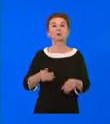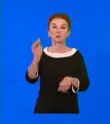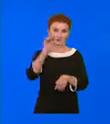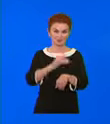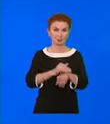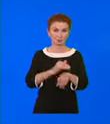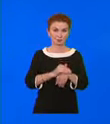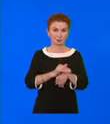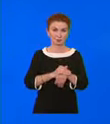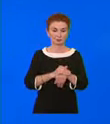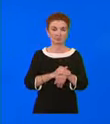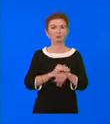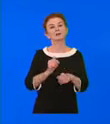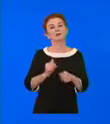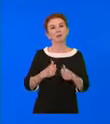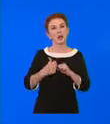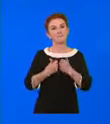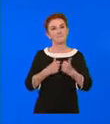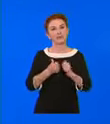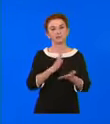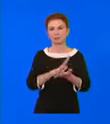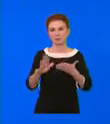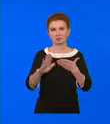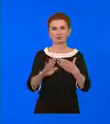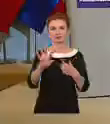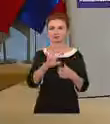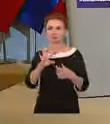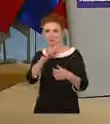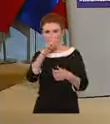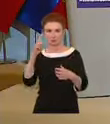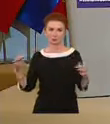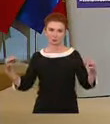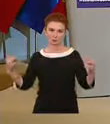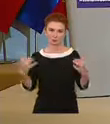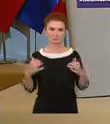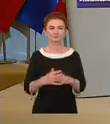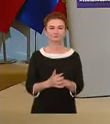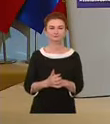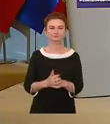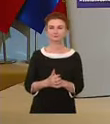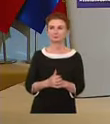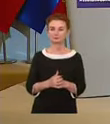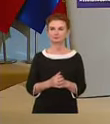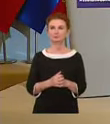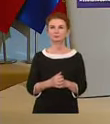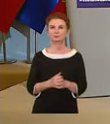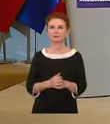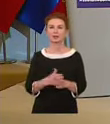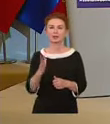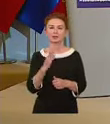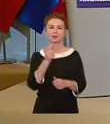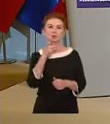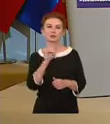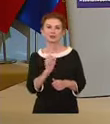jakich zasadach, oczywiście bez widzów, bez publiczności. Dziękuję bardzo. Proszę o kolejne pytanie. Pan redaktor Łukasz Szpyrka